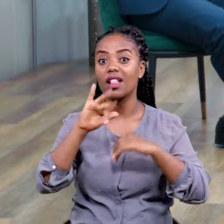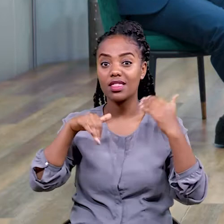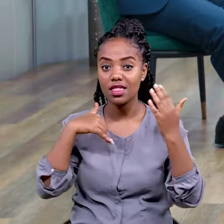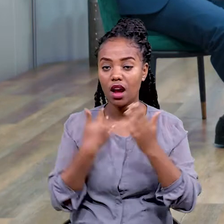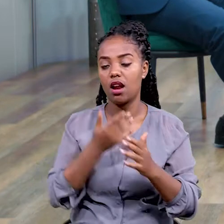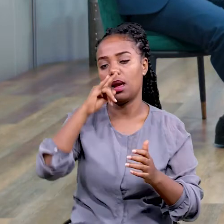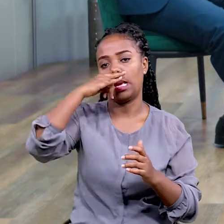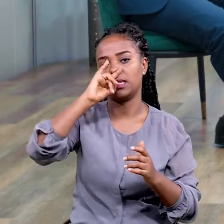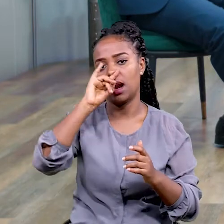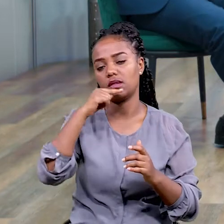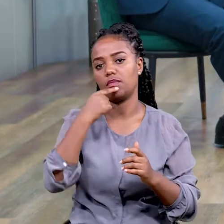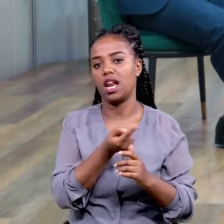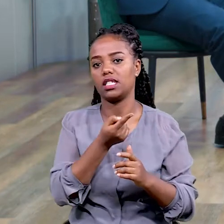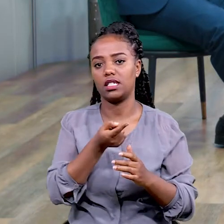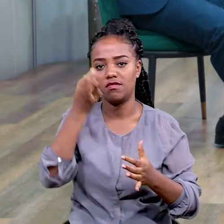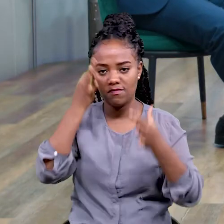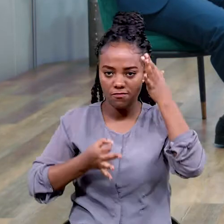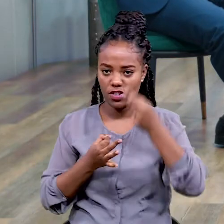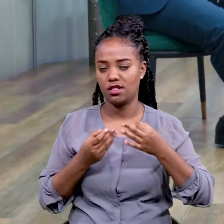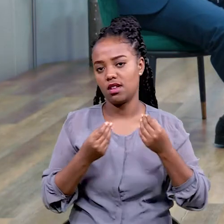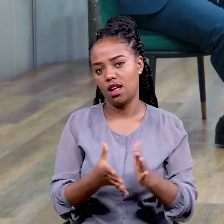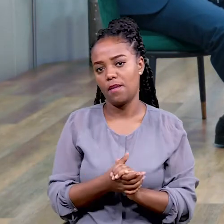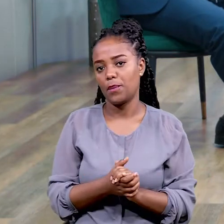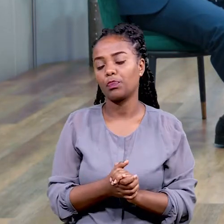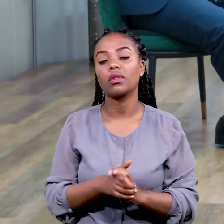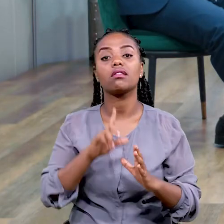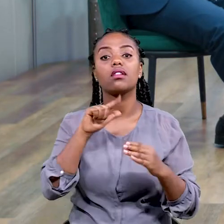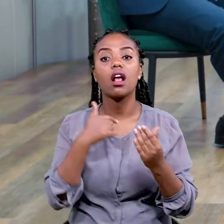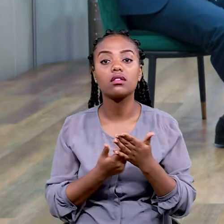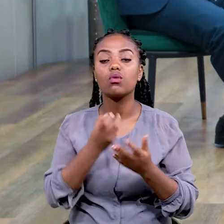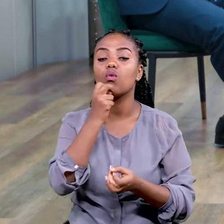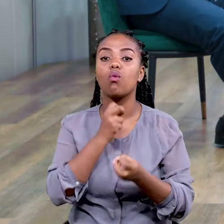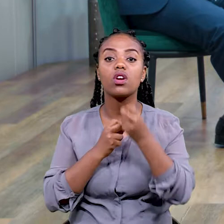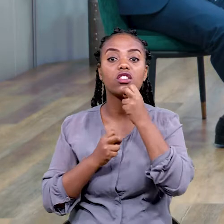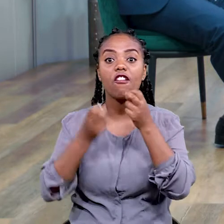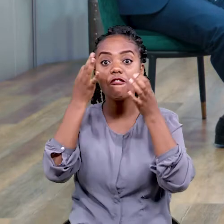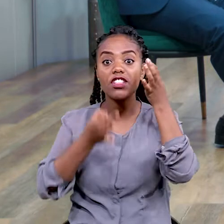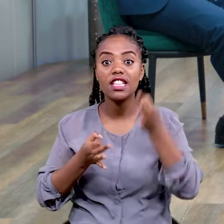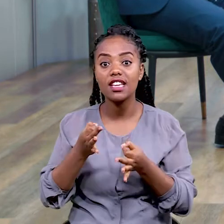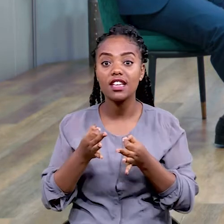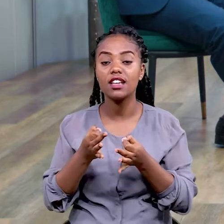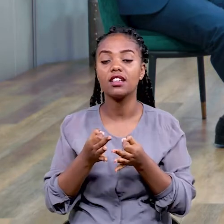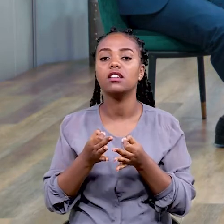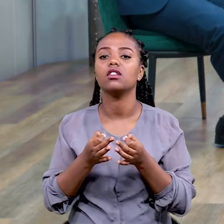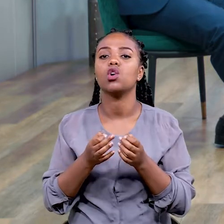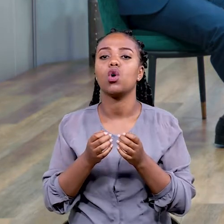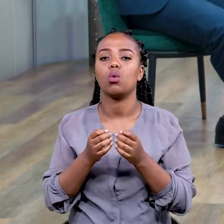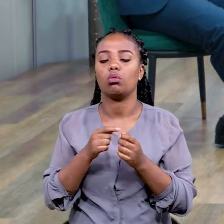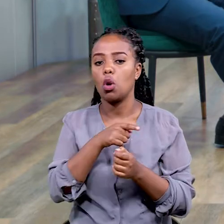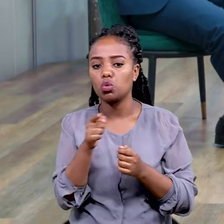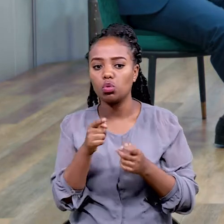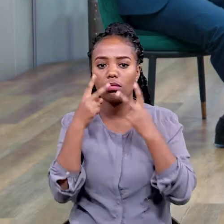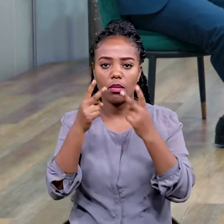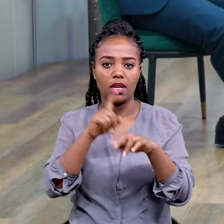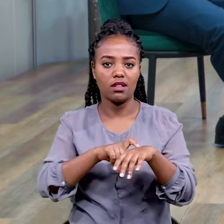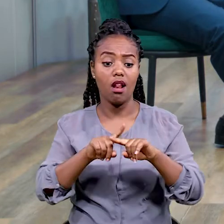በአጠቃላይ ህፃናት ብለን መፈረጅ አለብን። ስለዚህ የወንጀል ፍትህ ስርዓቱ እነሱን